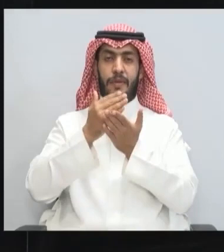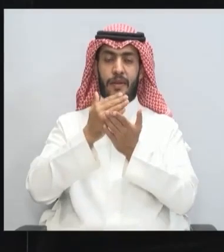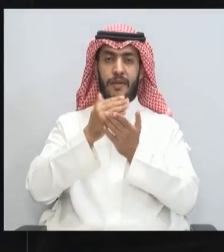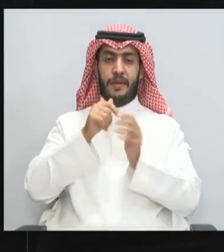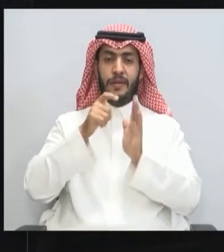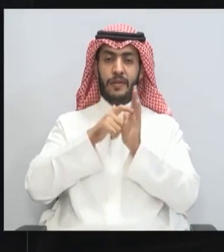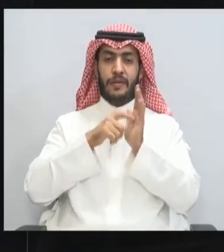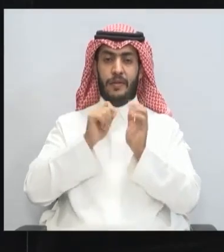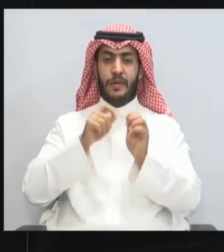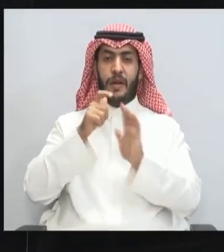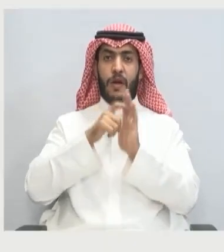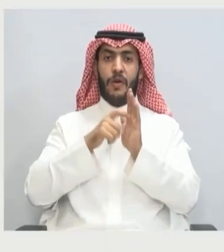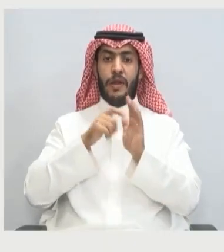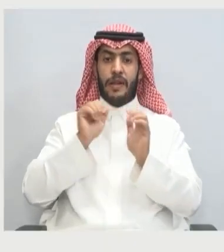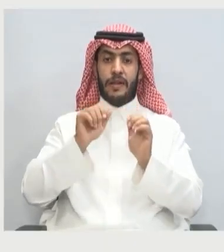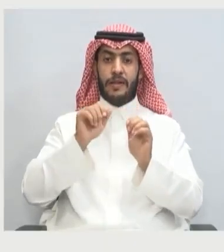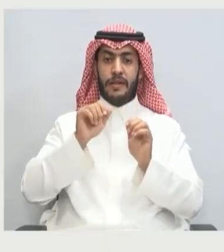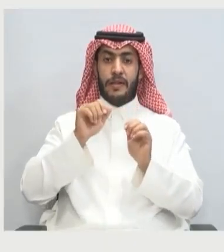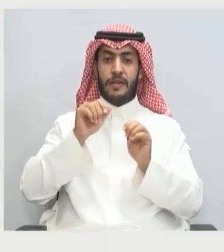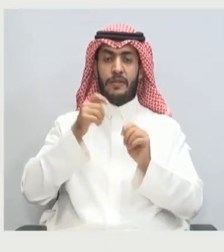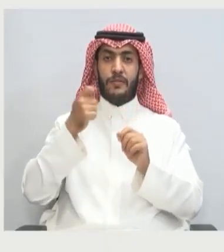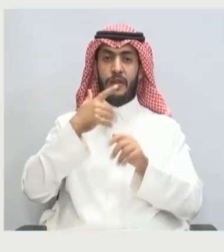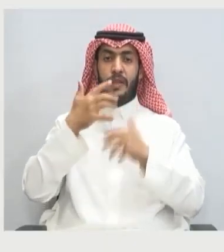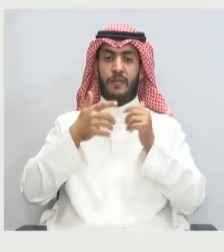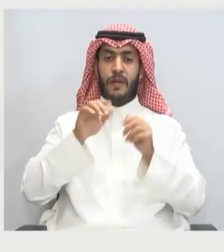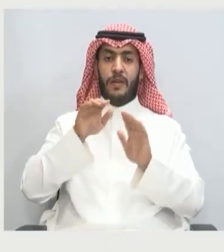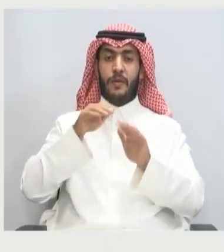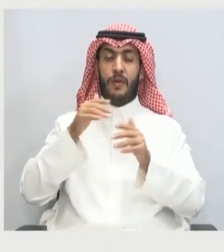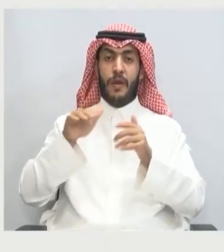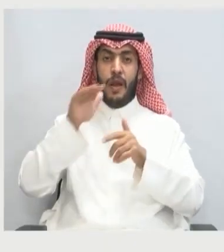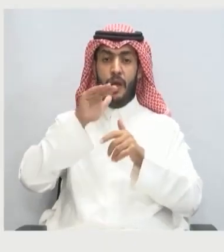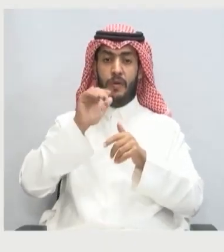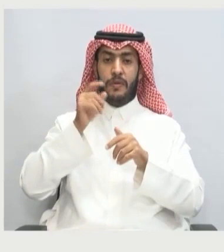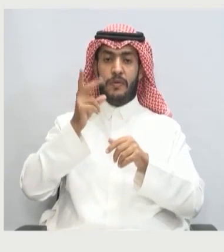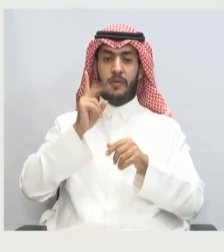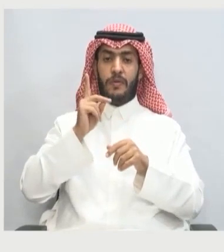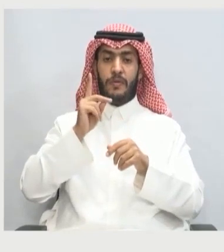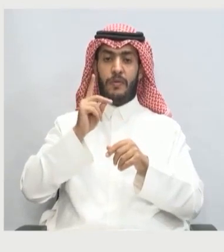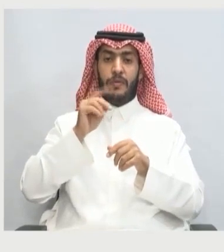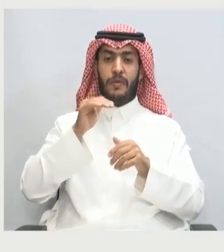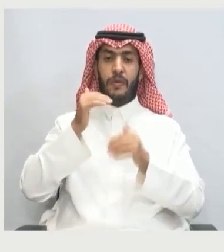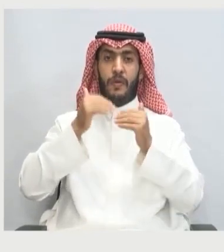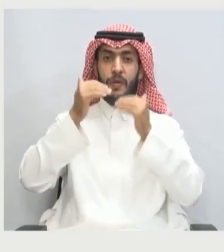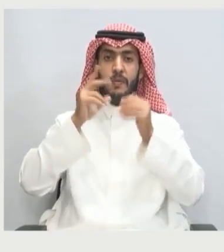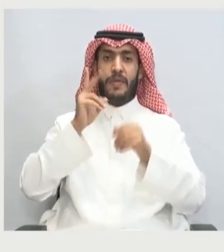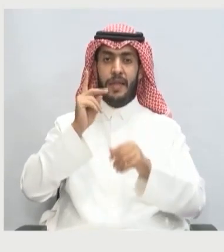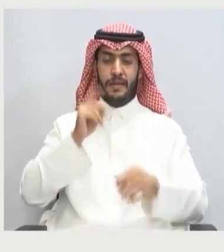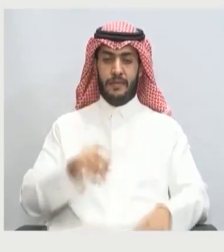القوانين وستكون قوانين سرعه التفاعل من الرتبه الاولى وكذلك لرتب